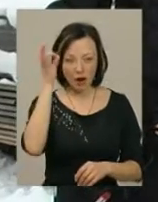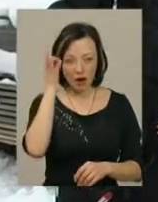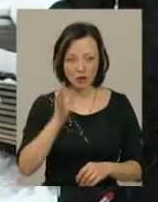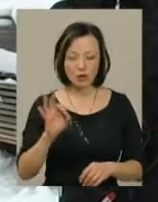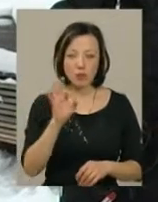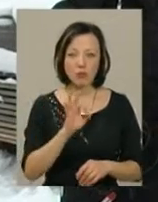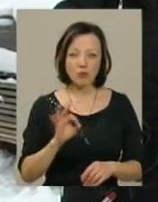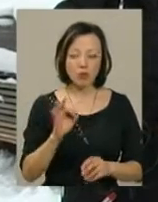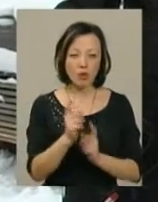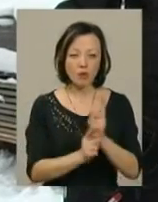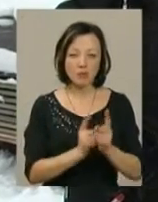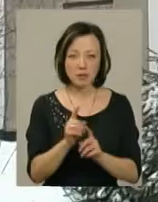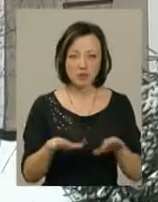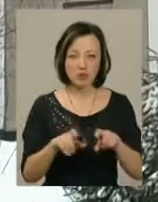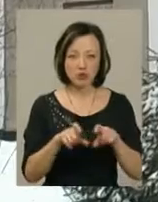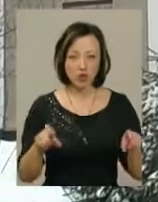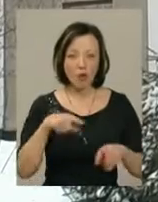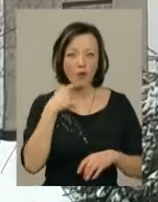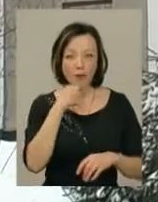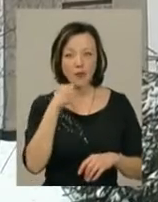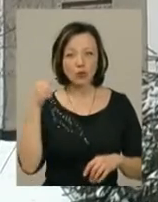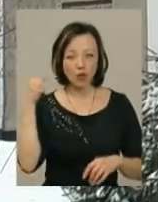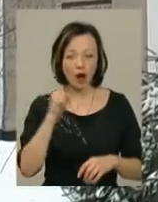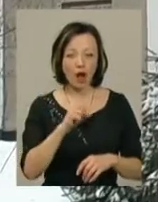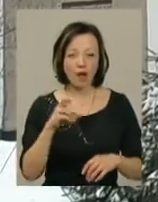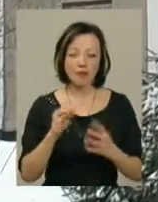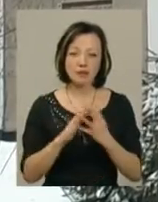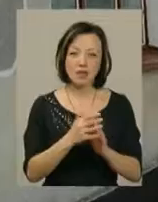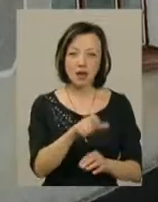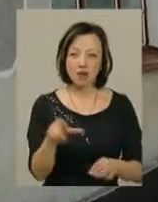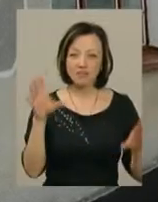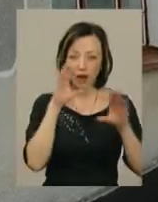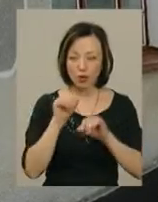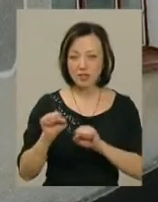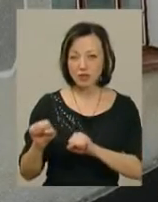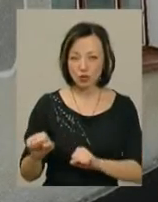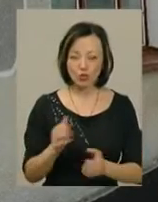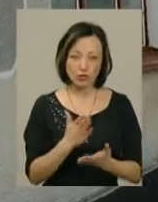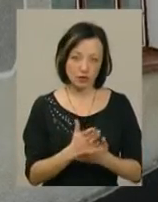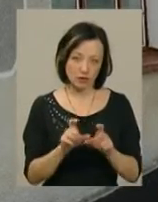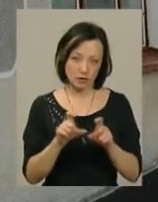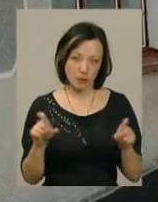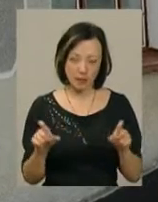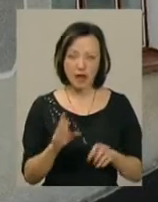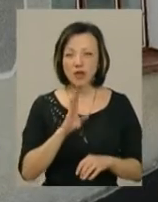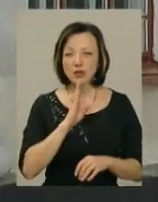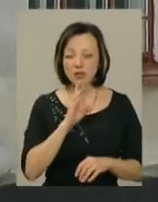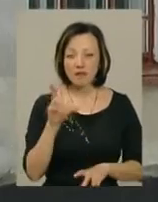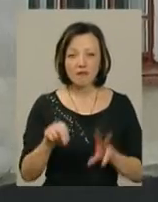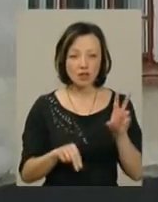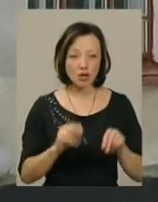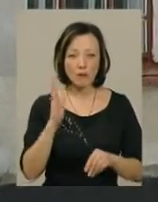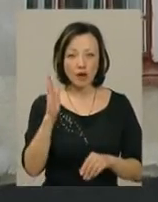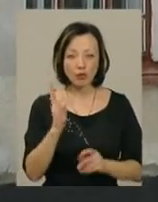про переформатування місцевої школи йшлося ще минулоріч, але селянам вдалося тоді відстояти існування закладу. Пані Катерина вважає,